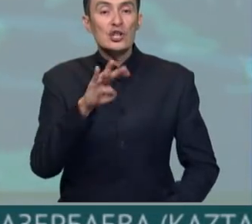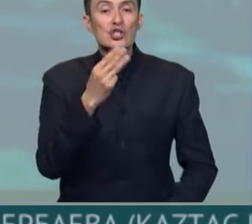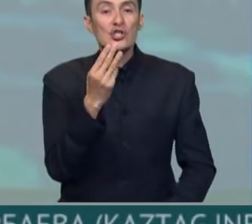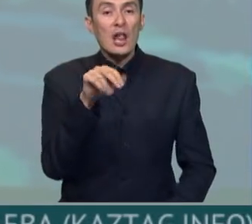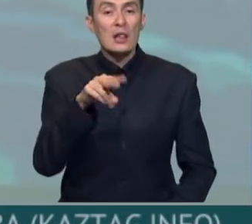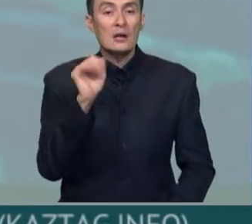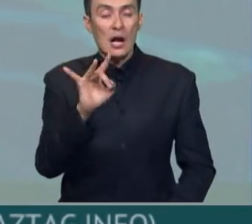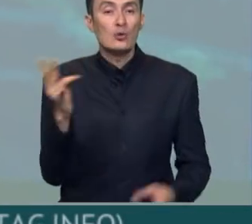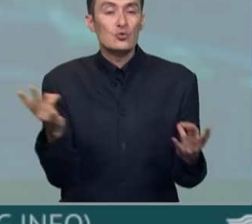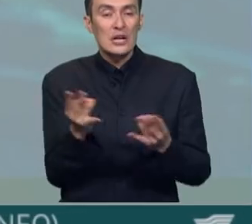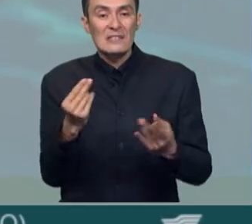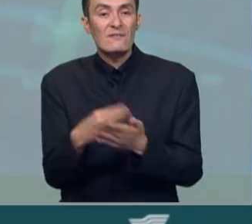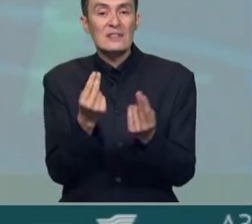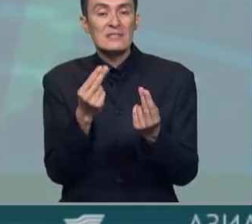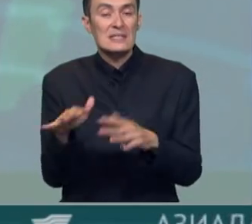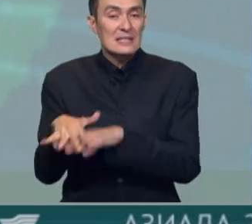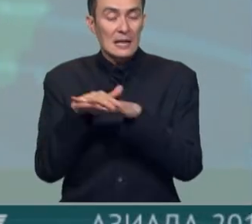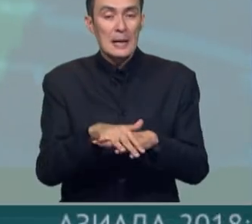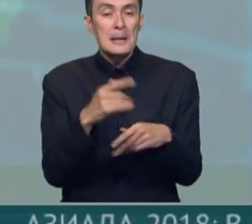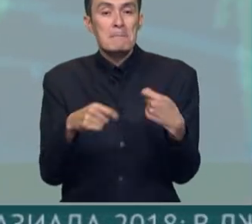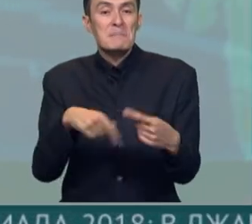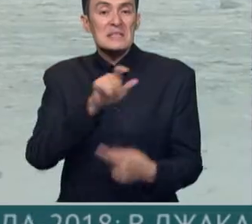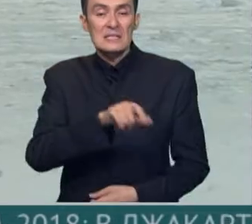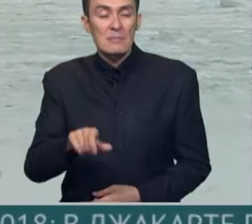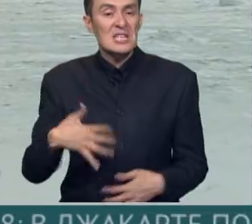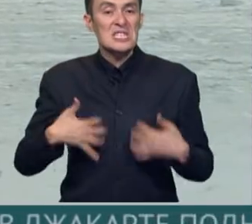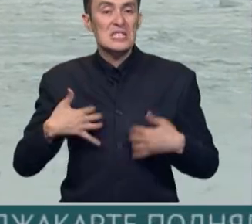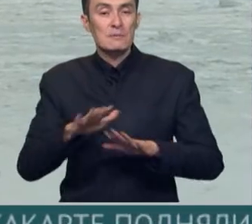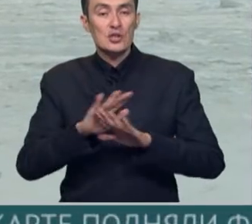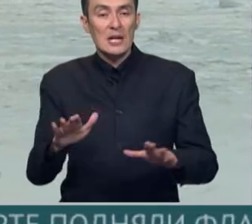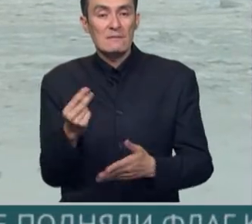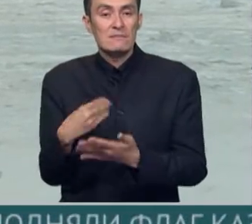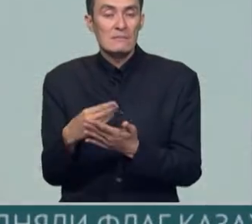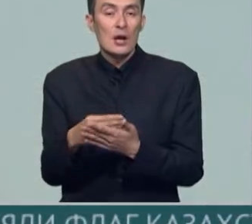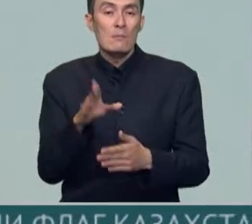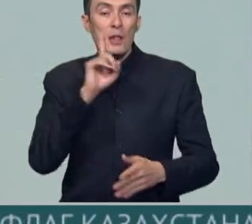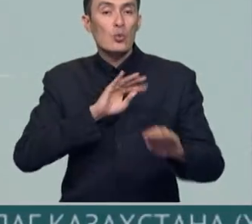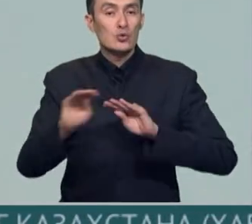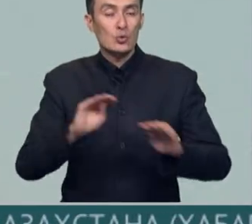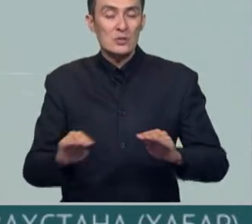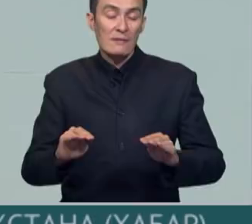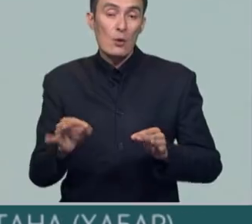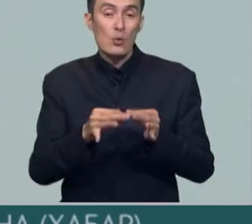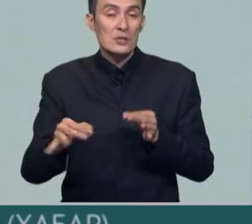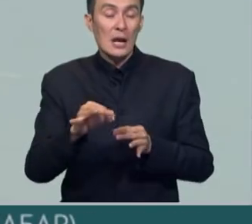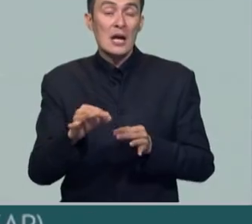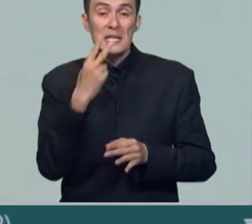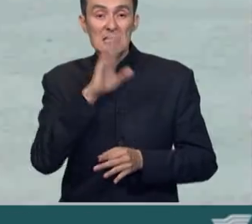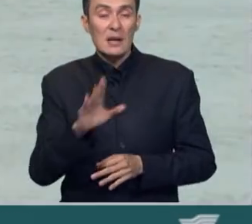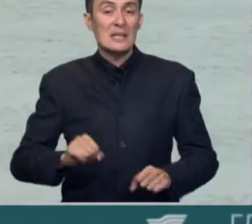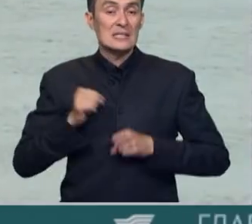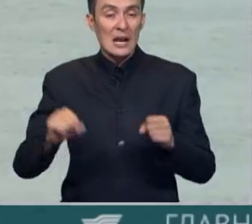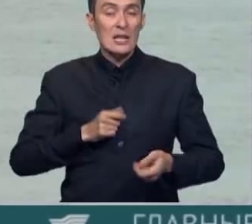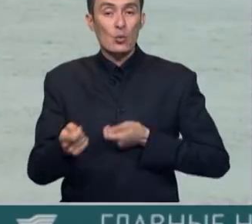Шалкар, нуждается в инвестициях. Бизнесмены не спешат вкладывать средства в благоустройство прибрежной зоны, несмотря на